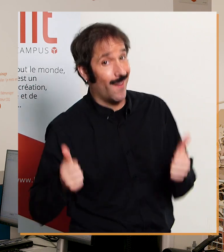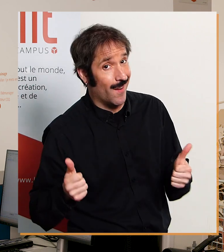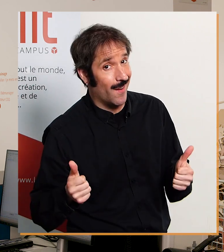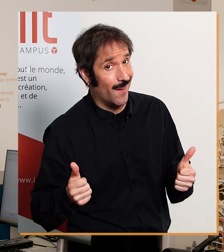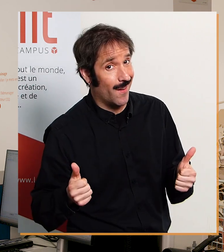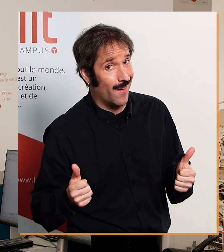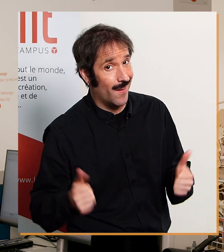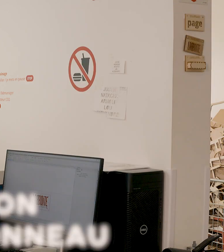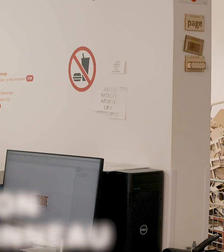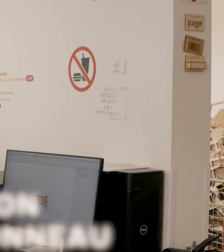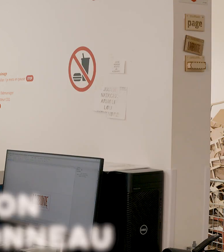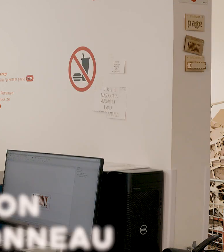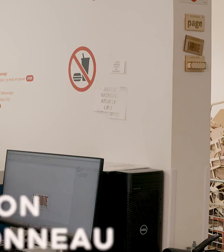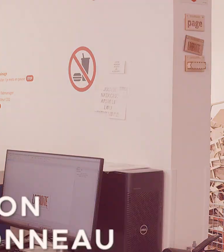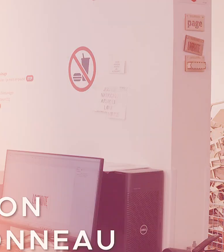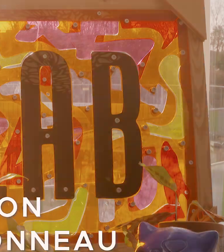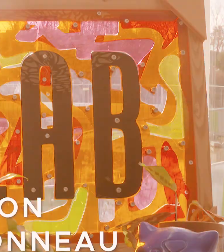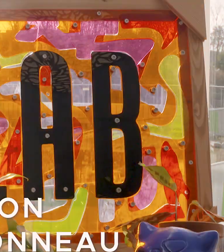dire à vos projets.